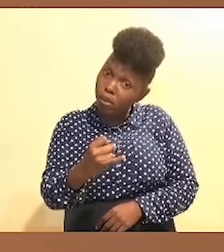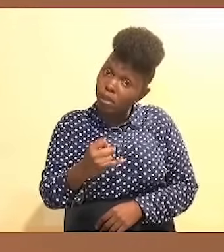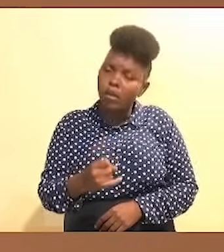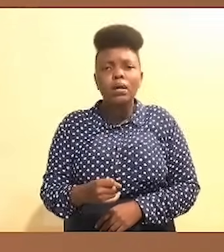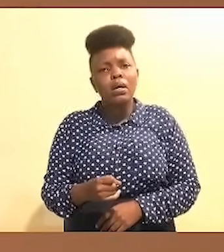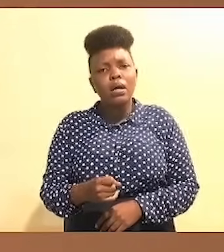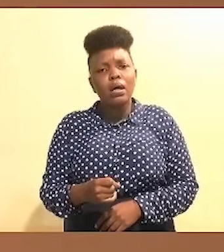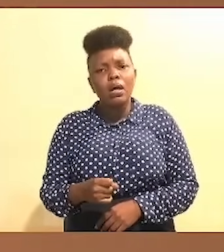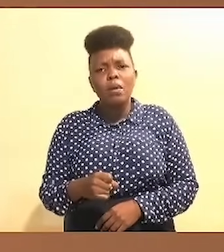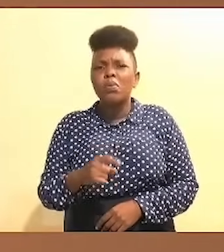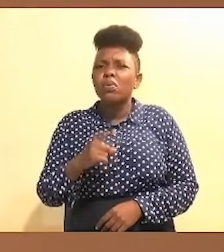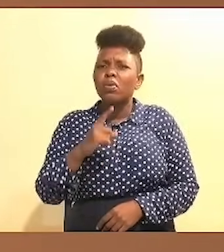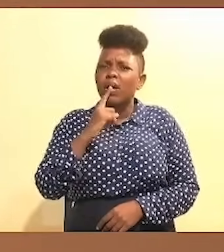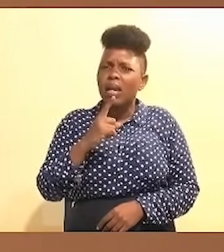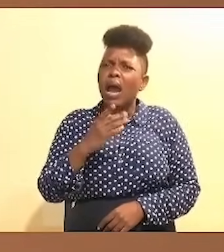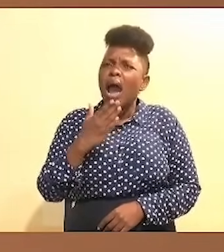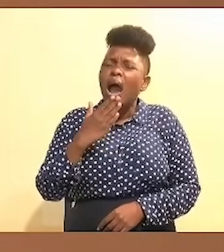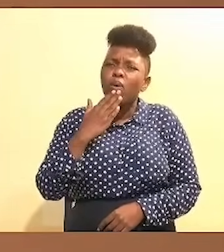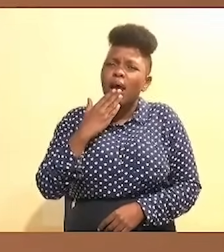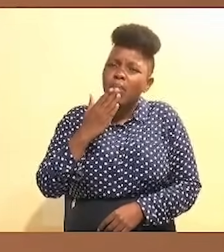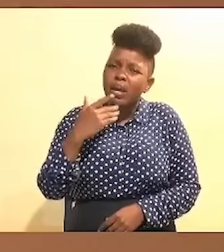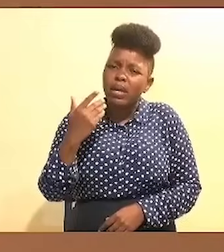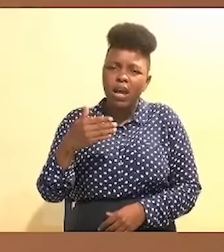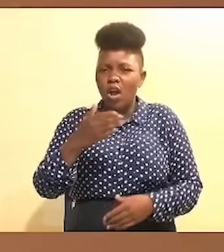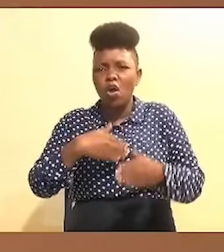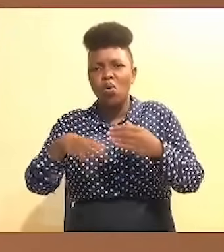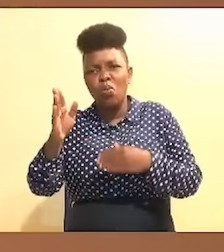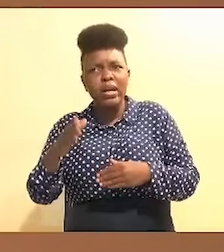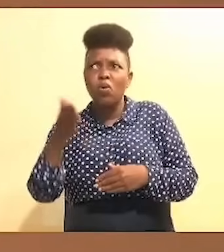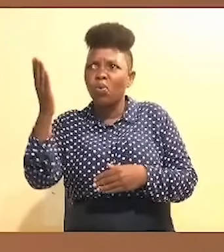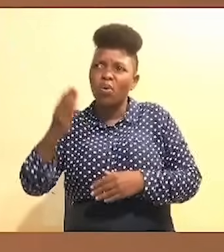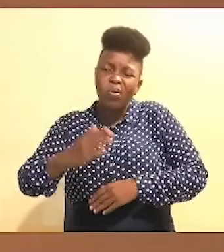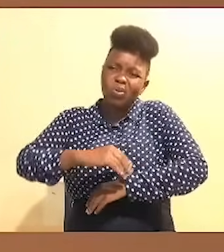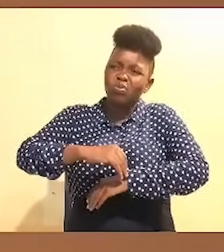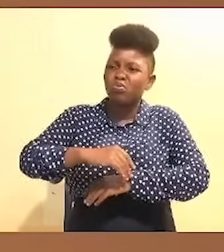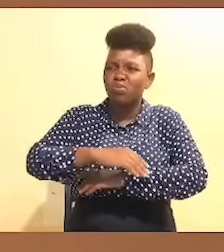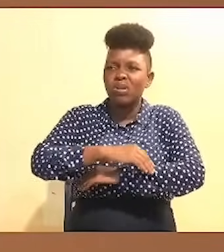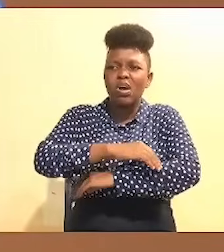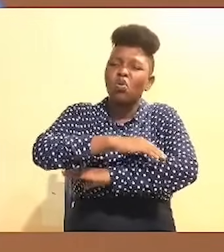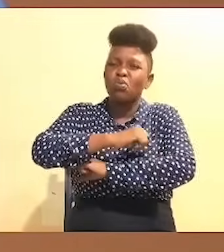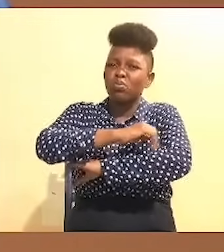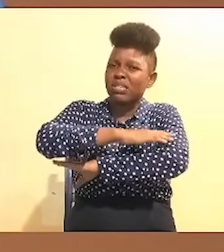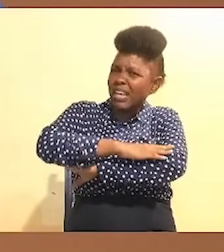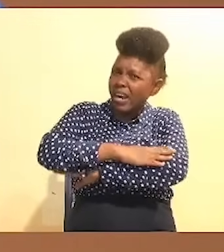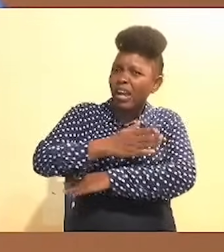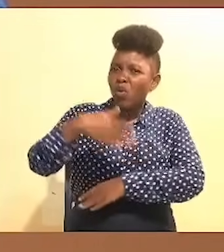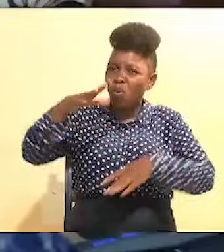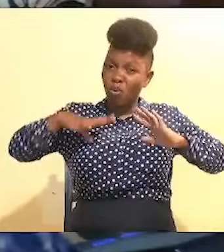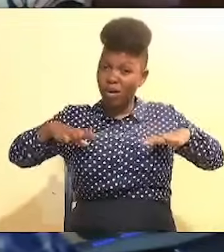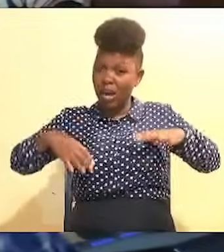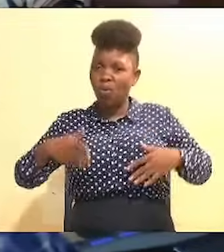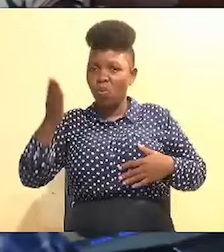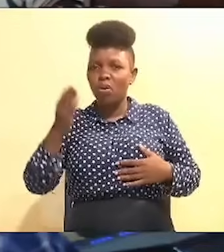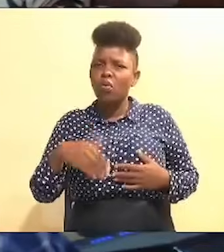Mbona tunaongelea habari ya kupelekana out hapa? Ni kwa sababu ya utandawazi. Tumezoea kuna kupelekana out. Kule kijijini utamwambiaje mtu aliyeko kijijini